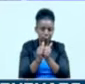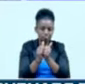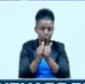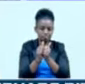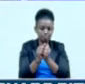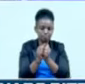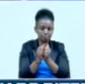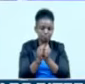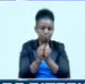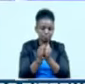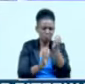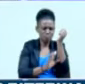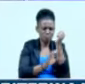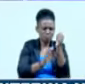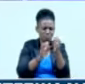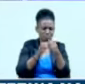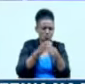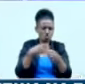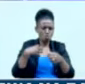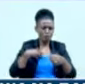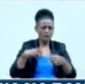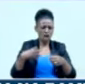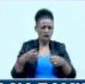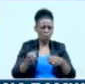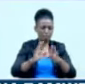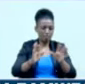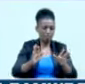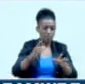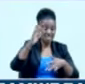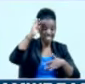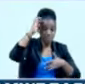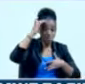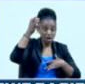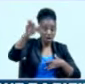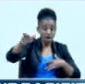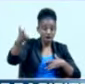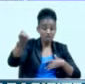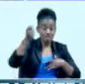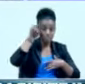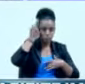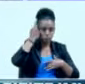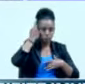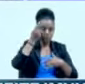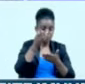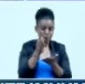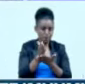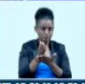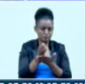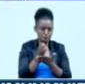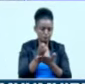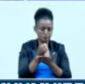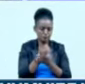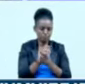inkingo zitazaba mu bihugu byishoboye gurusa kandi indwara iri hose birumvikana yuko